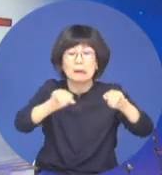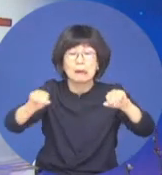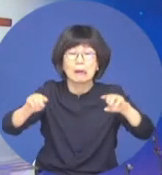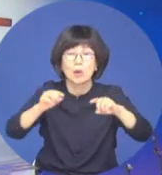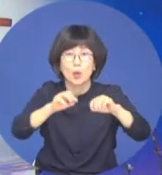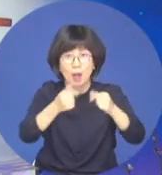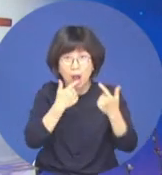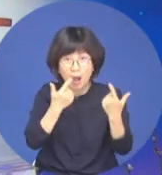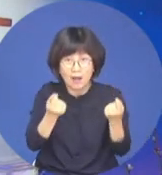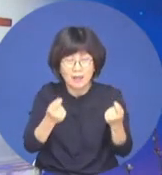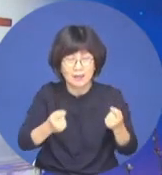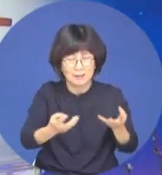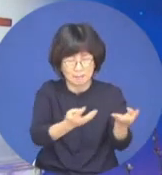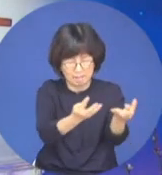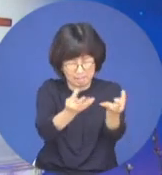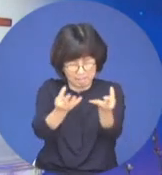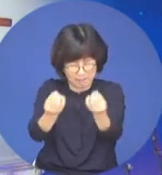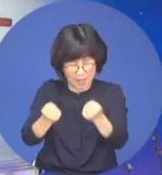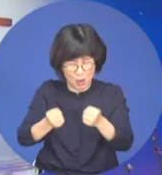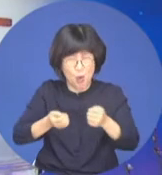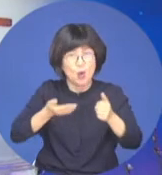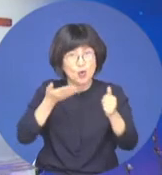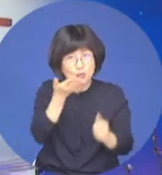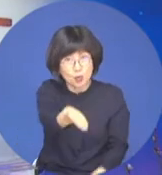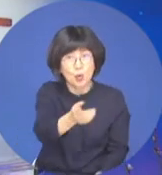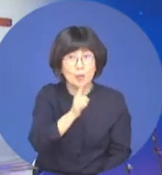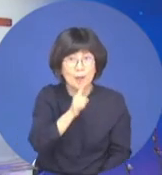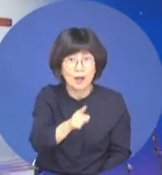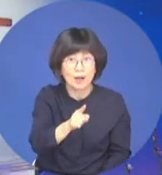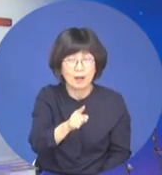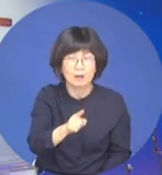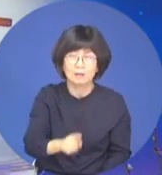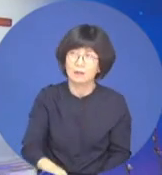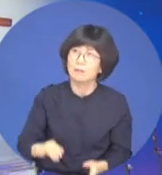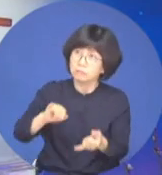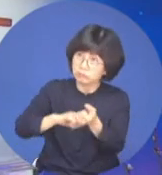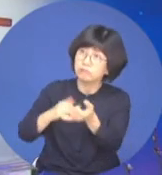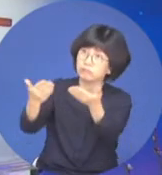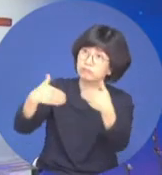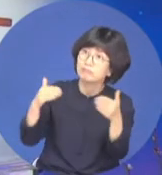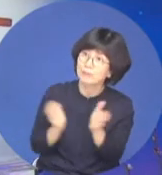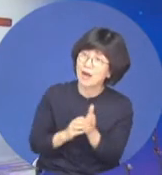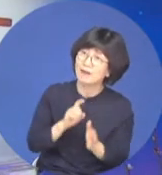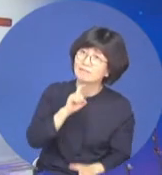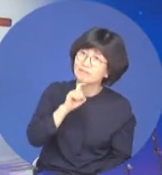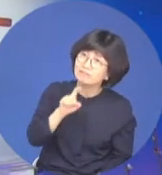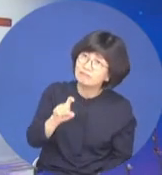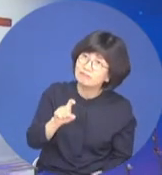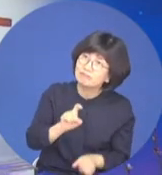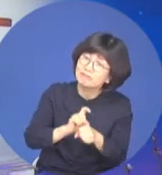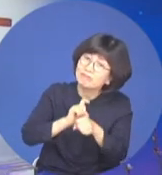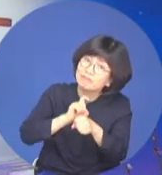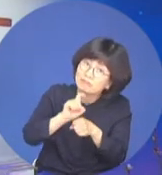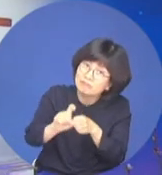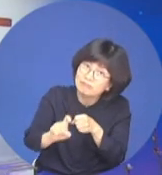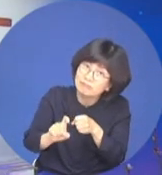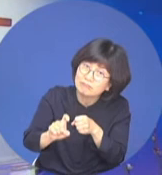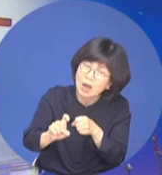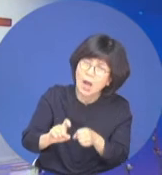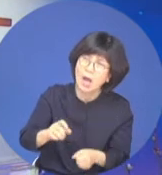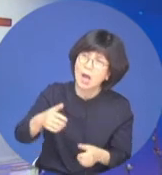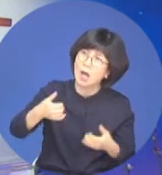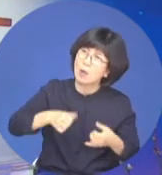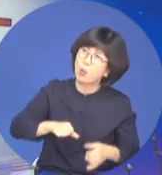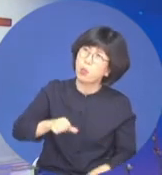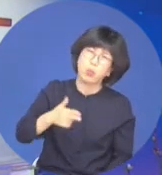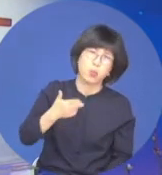했거든요. 근데 여러분, 그 약속을 받고 10년이 지나도요 자녀가 없는 것입니다.